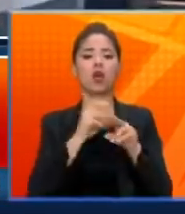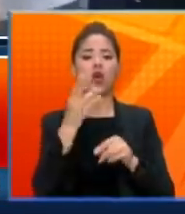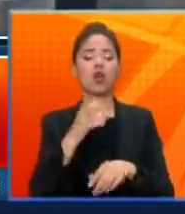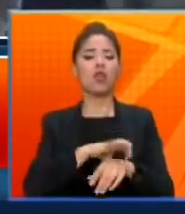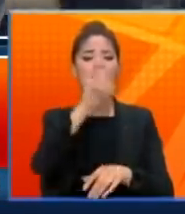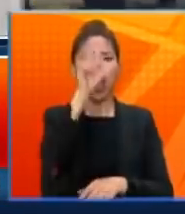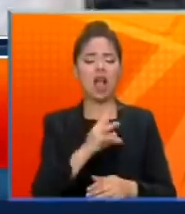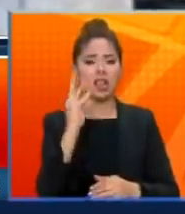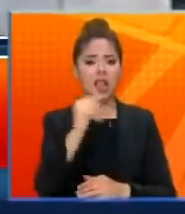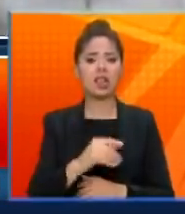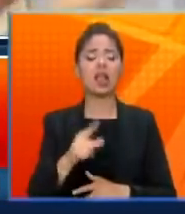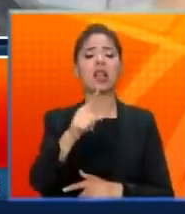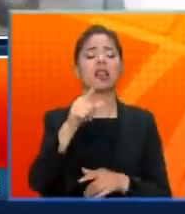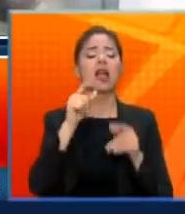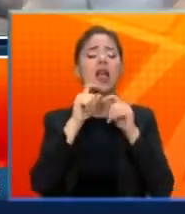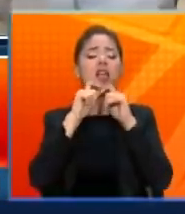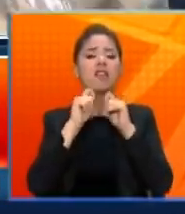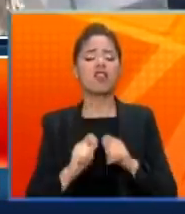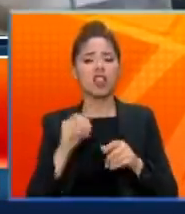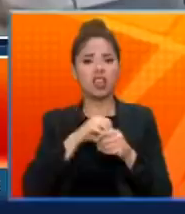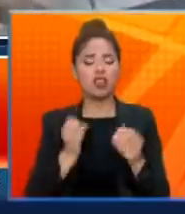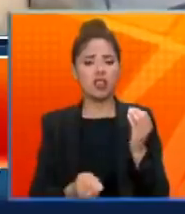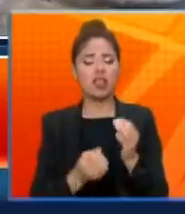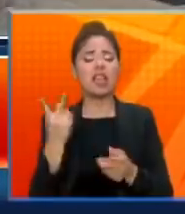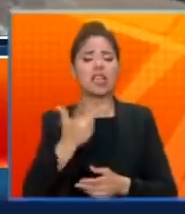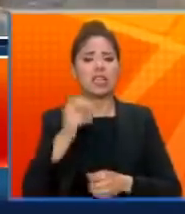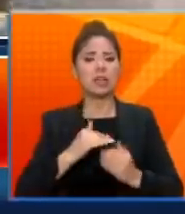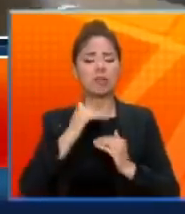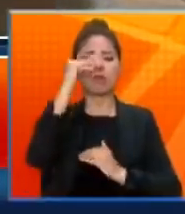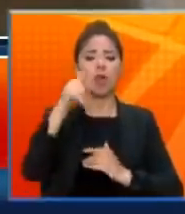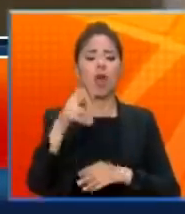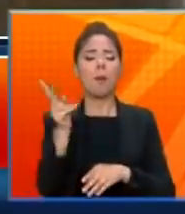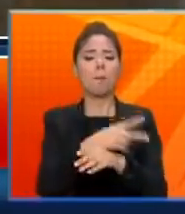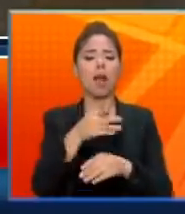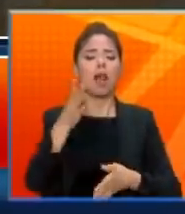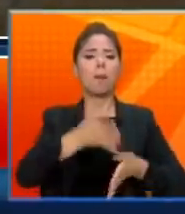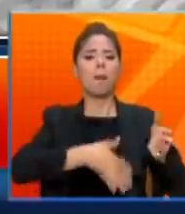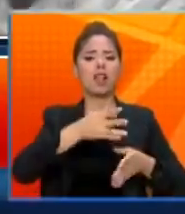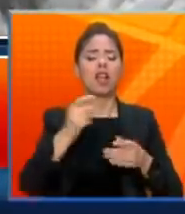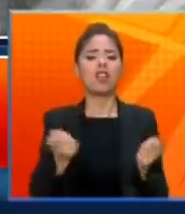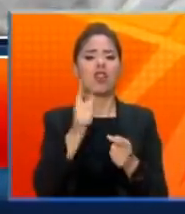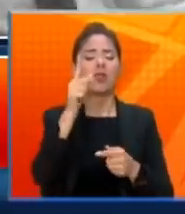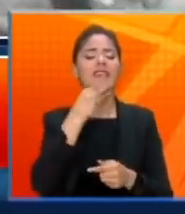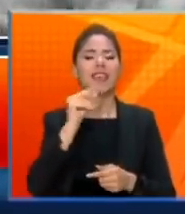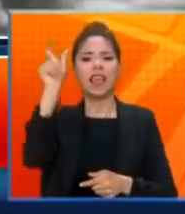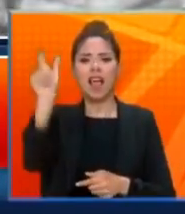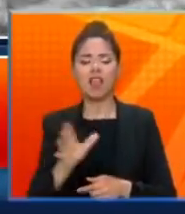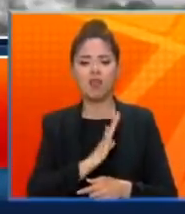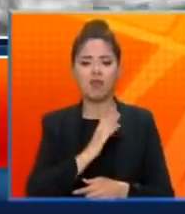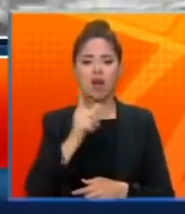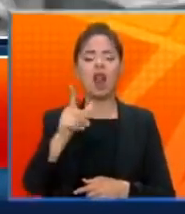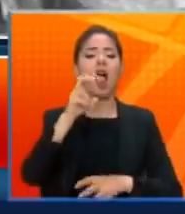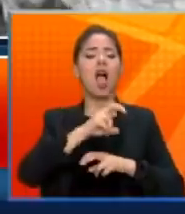Koronavirüs vakaları başkent Pekin'de hızla artmaya başladı. Virüse yakalananlardan biri de balık pazarında çalışan bir gençti. Hal böyle